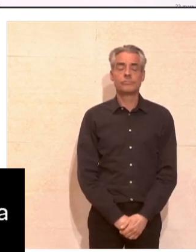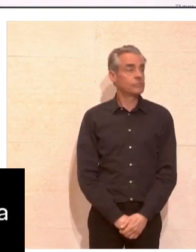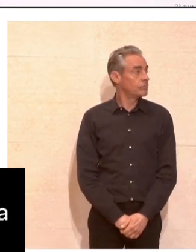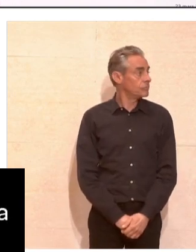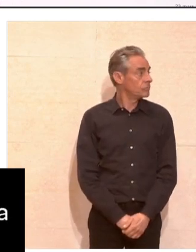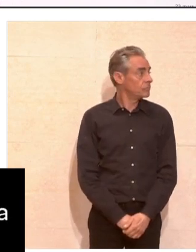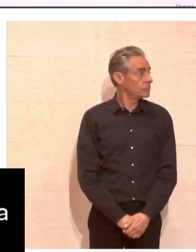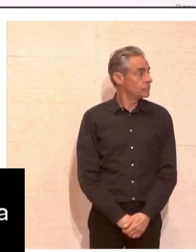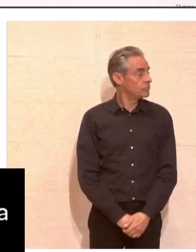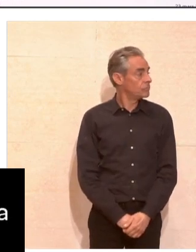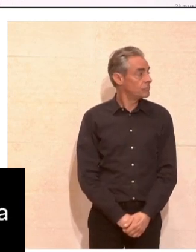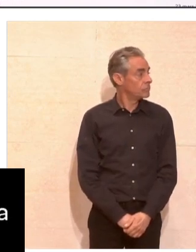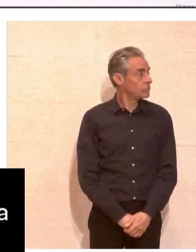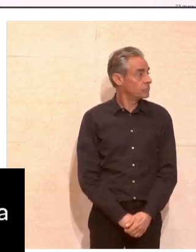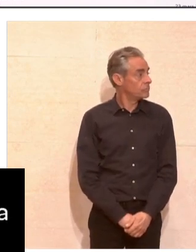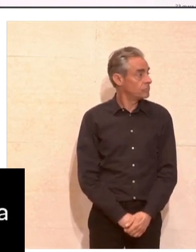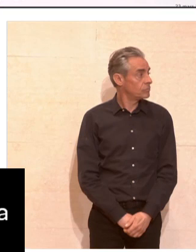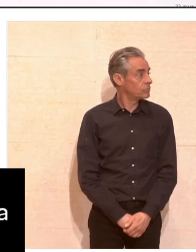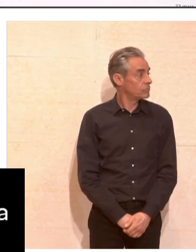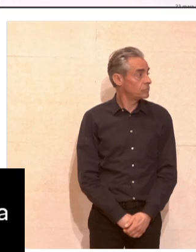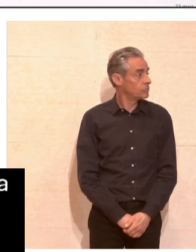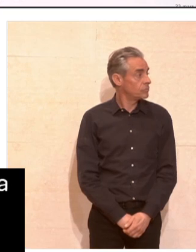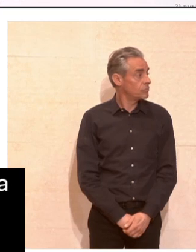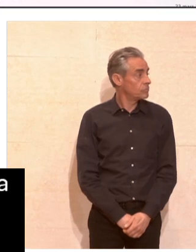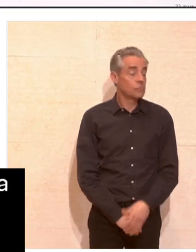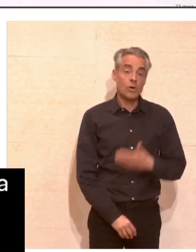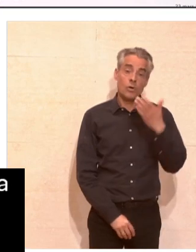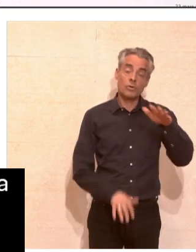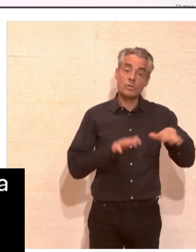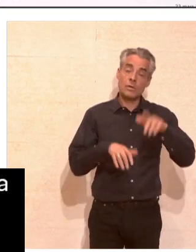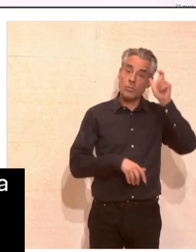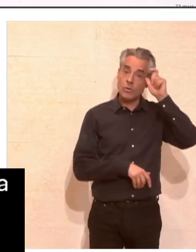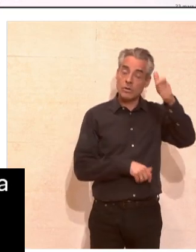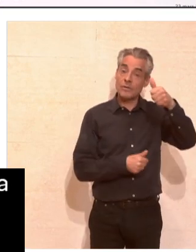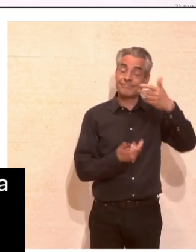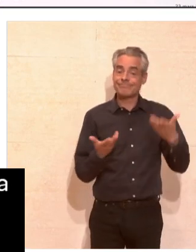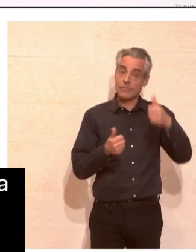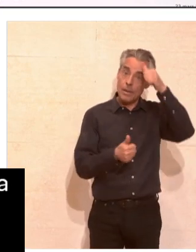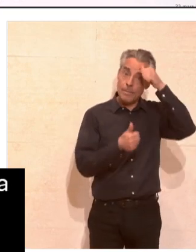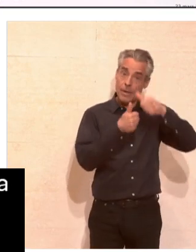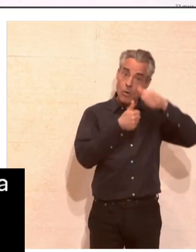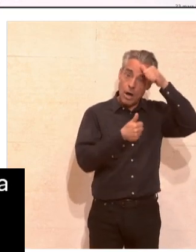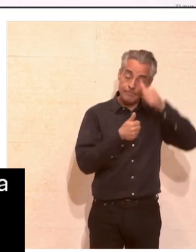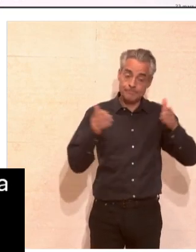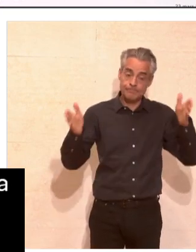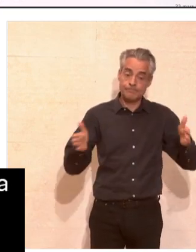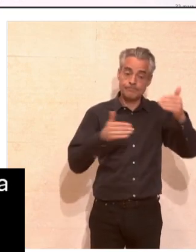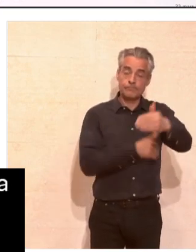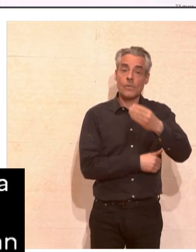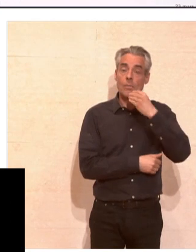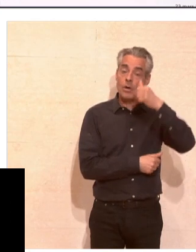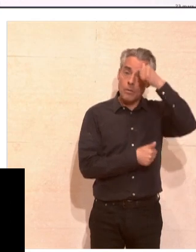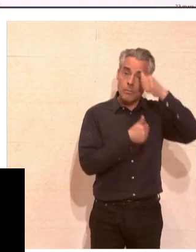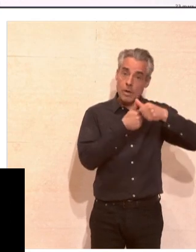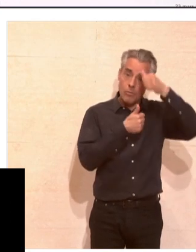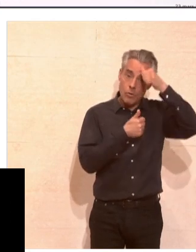Et maintenant, donc, on passe à un autre système cognitif qui est la mémoire. Donc, alors, pour avoir une bonne mémoire, ça passe par